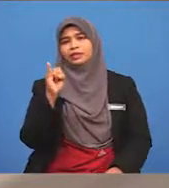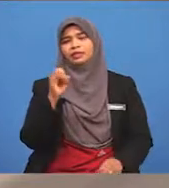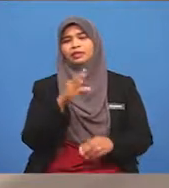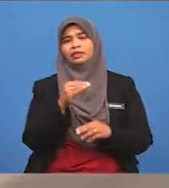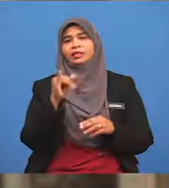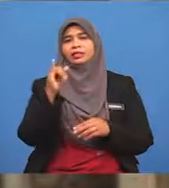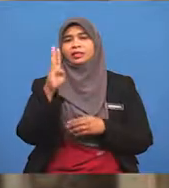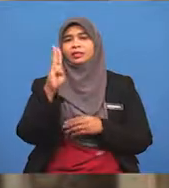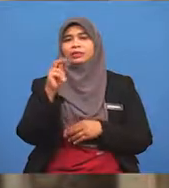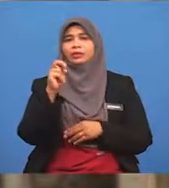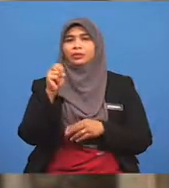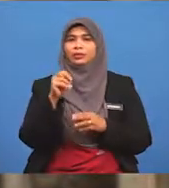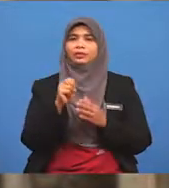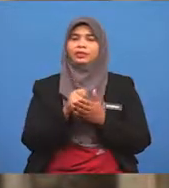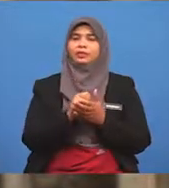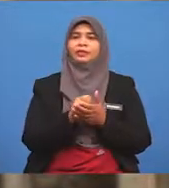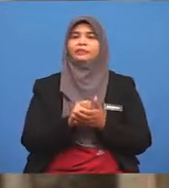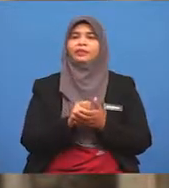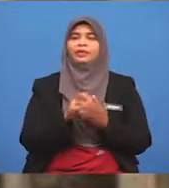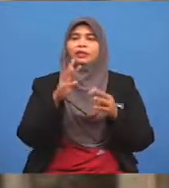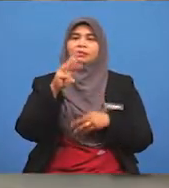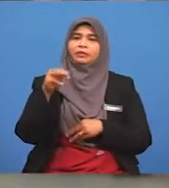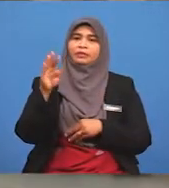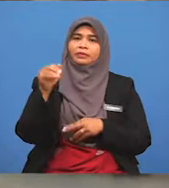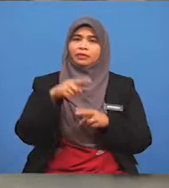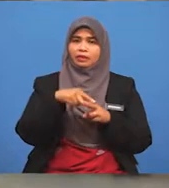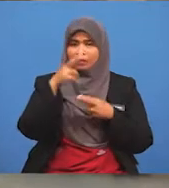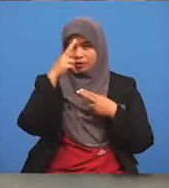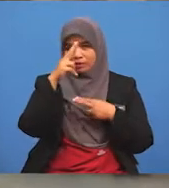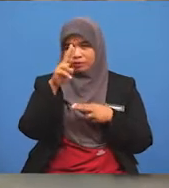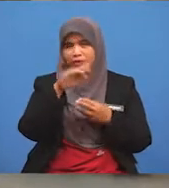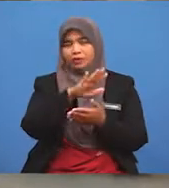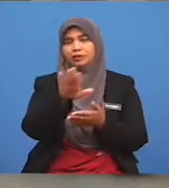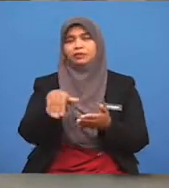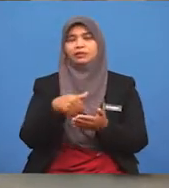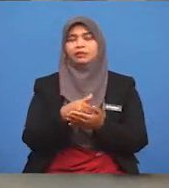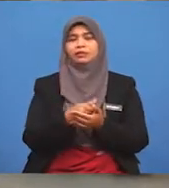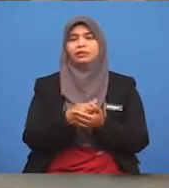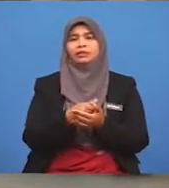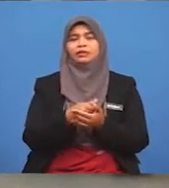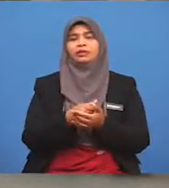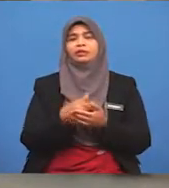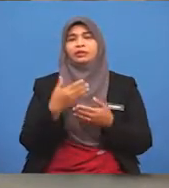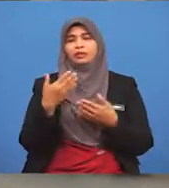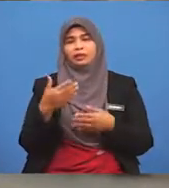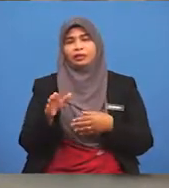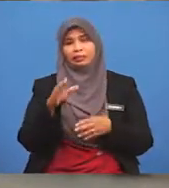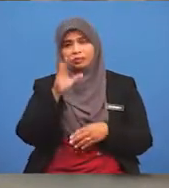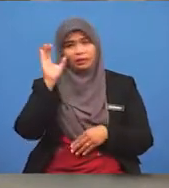Majah. Murid-murid yang dihormati sekalian, selepas daripada anda mendengar dan